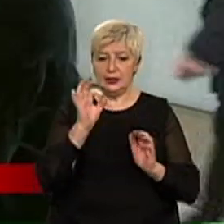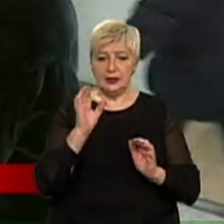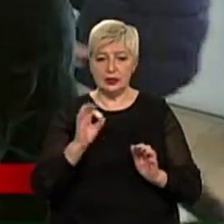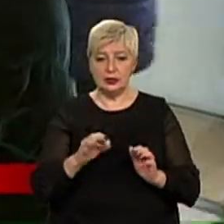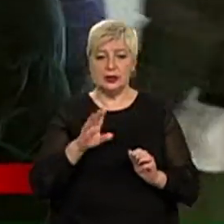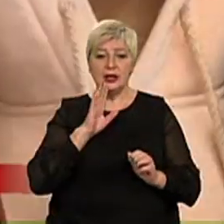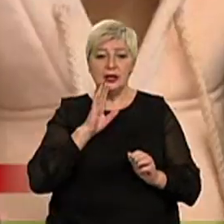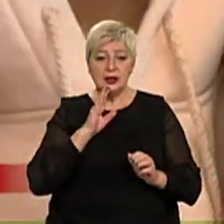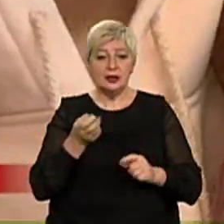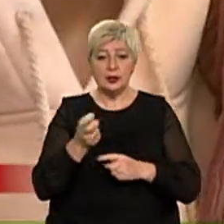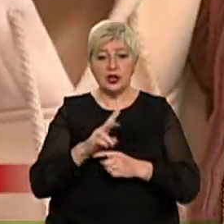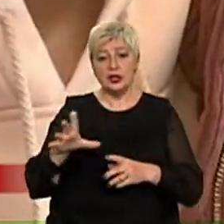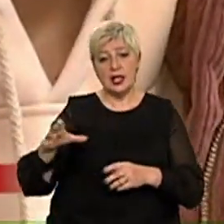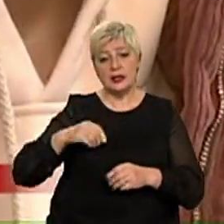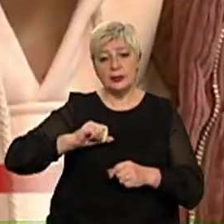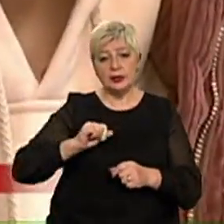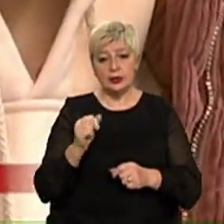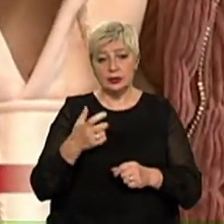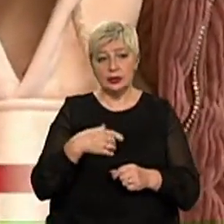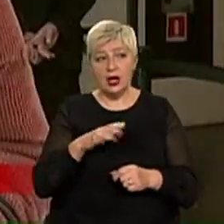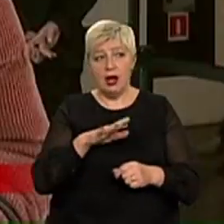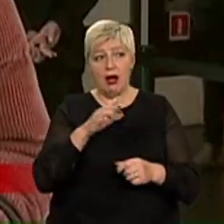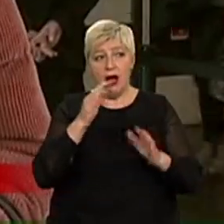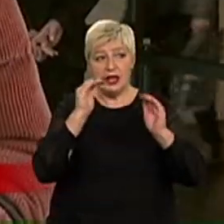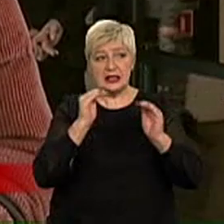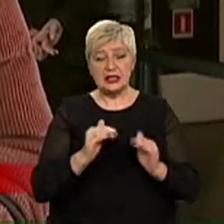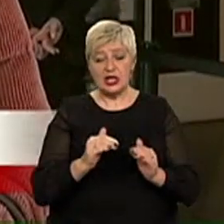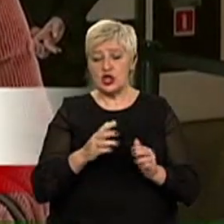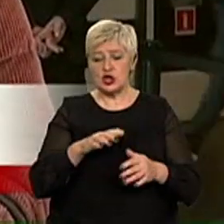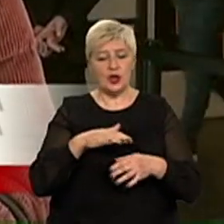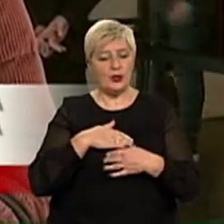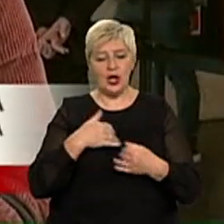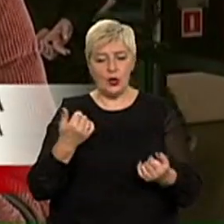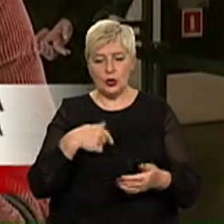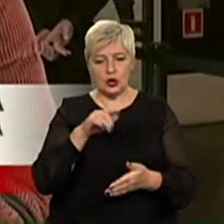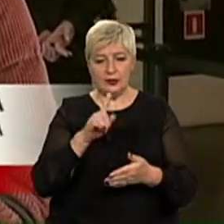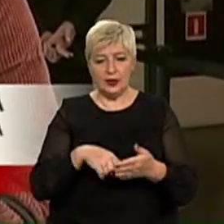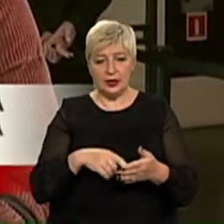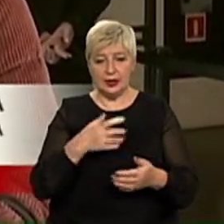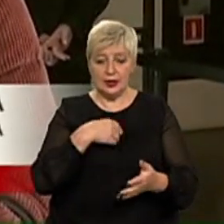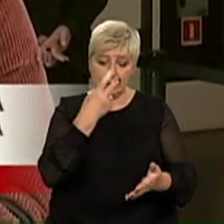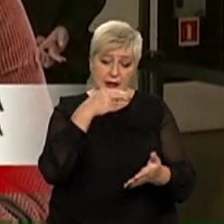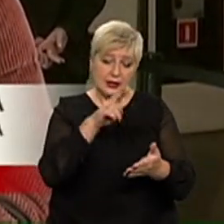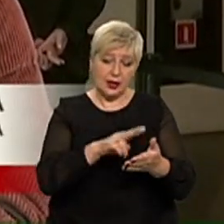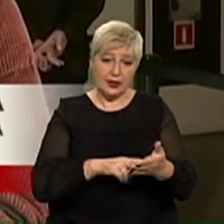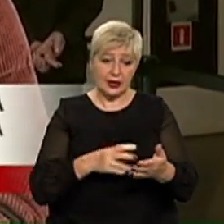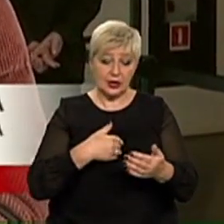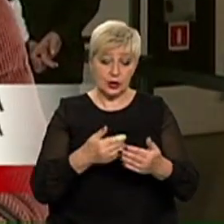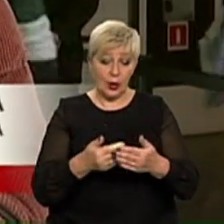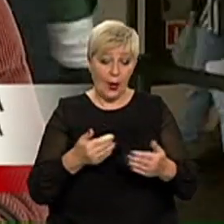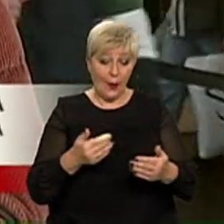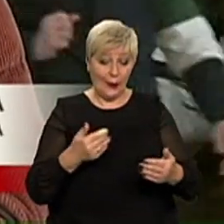магазину прийшла з подругою. Каже, знижкам вірить неохоче. Ми просматривали речі і помітили, що за пару днів ціни повищаються